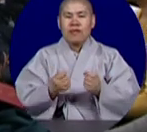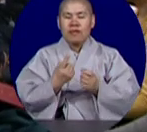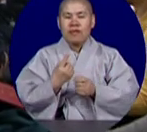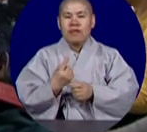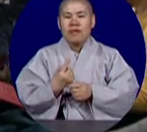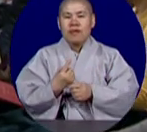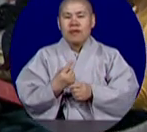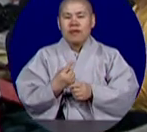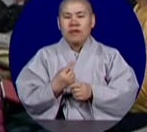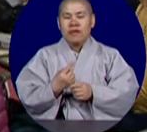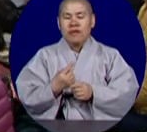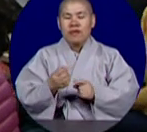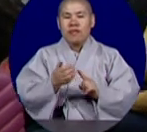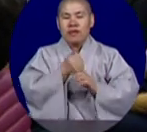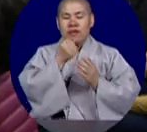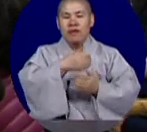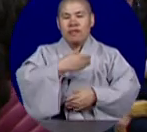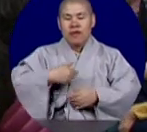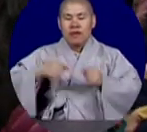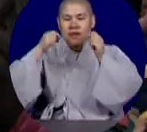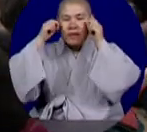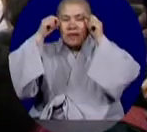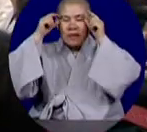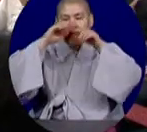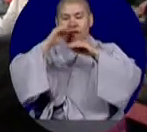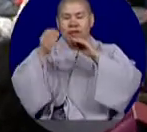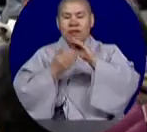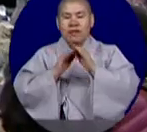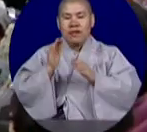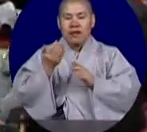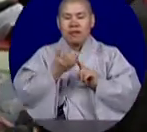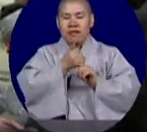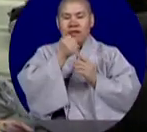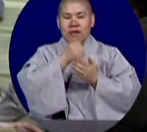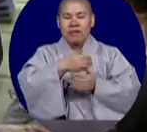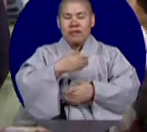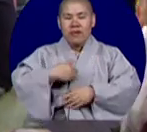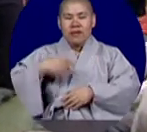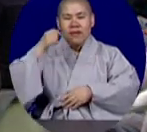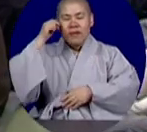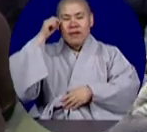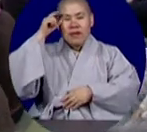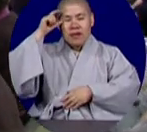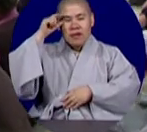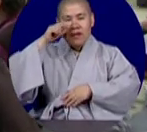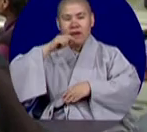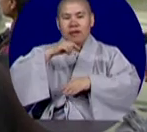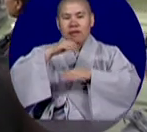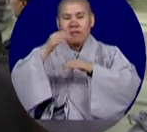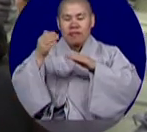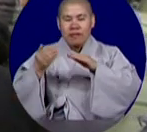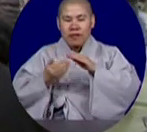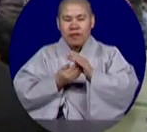제자가 깨달음을 얻었어요. 부처님 제자가 깨달음을 얻으면서 승보가